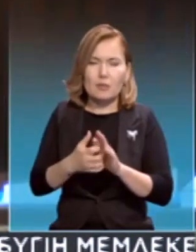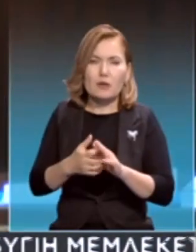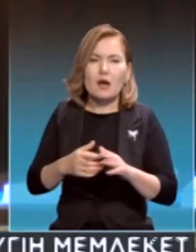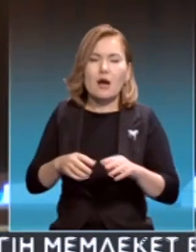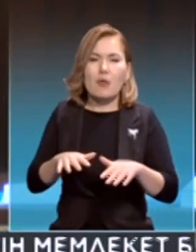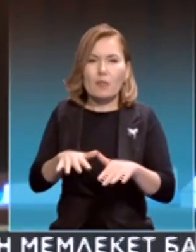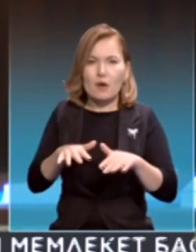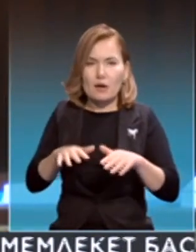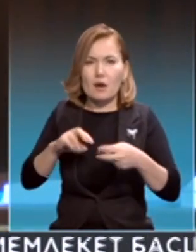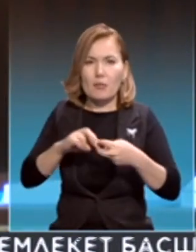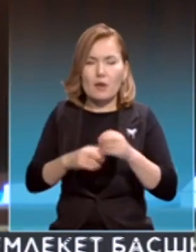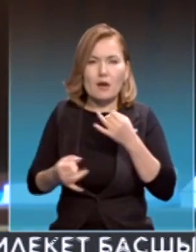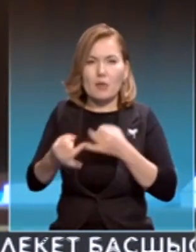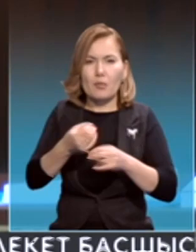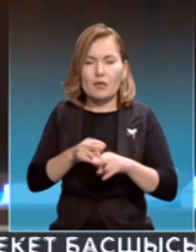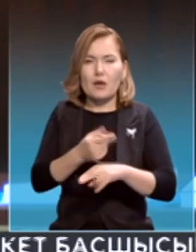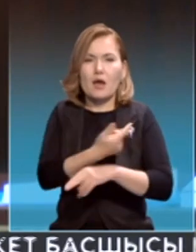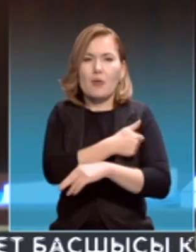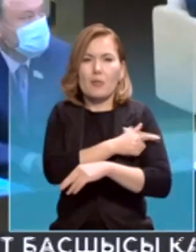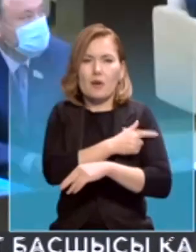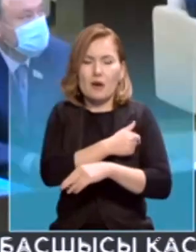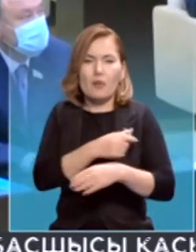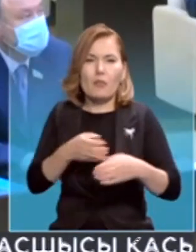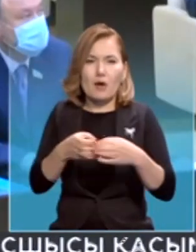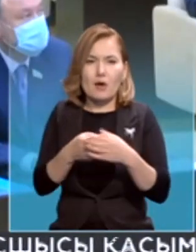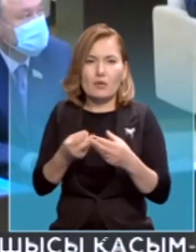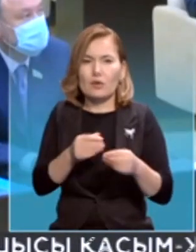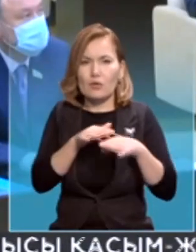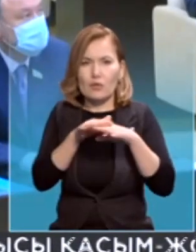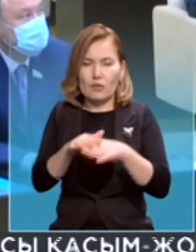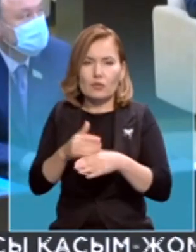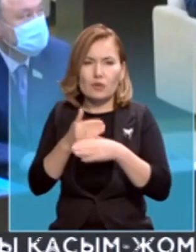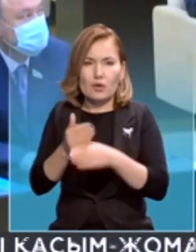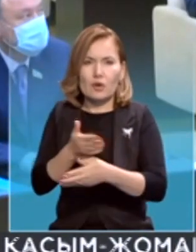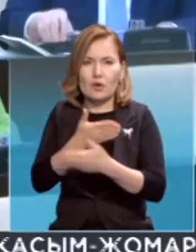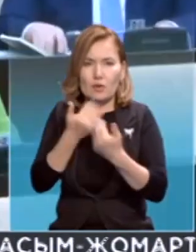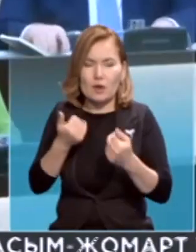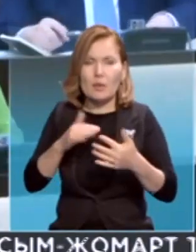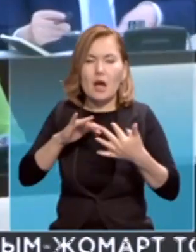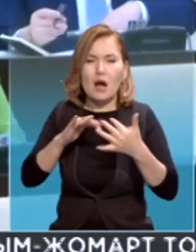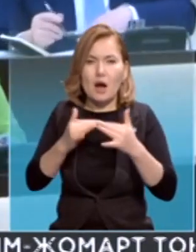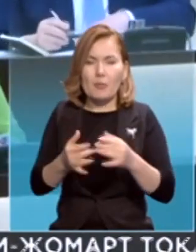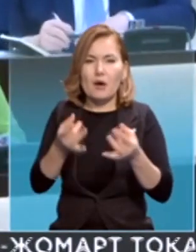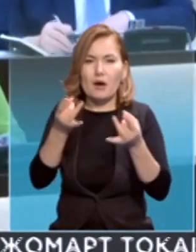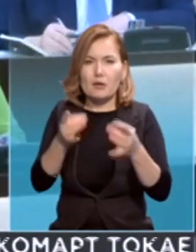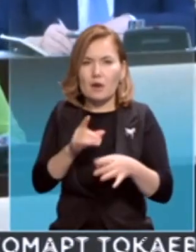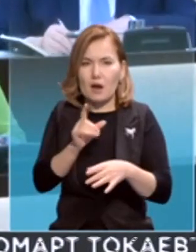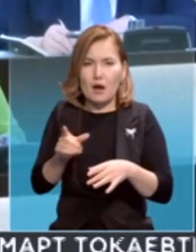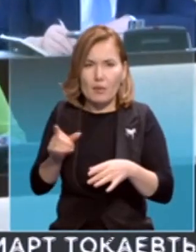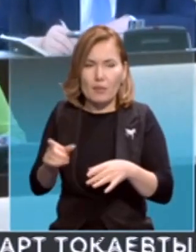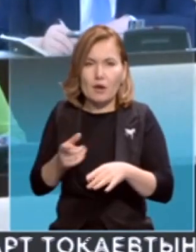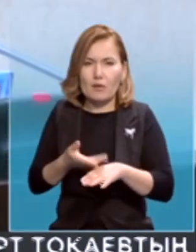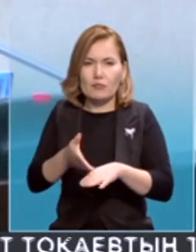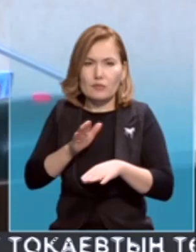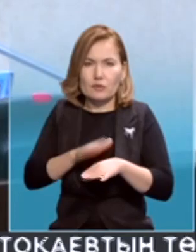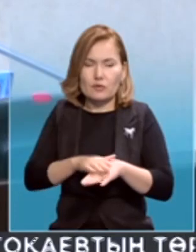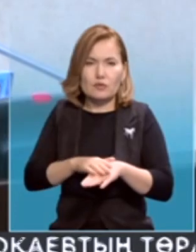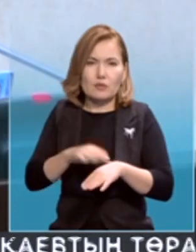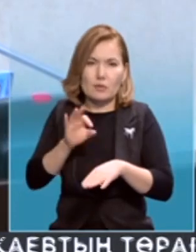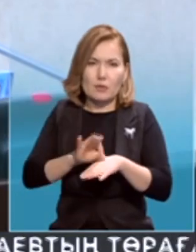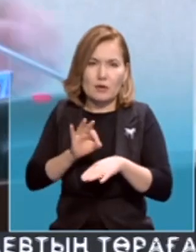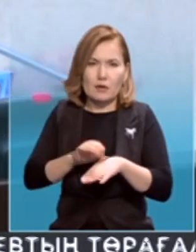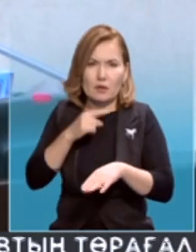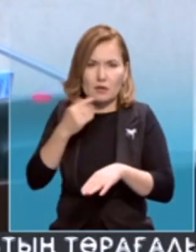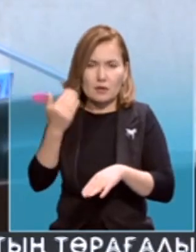көтерілді. Депутаттардың айтуынша, медициналық ұйымдарға қаражат жеткіліксіз бөлініп келеді. Соның кесірінен ауылдағы қарапайым халық зиян шегіп отыр. Өкінішке